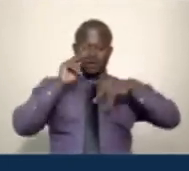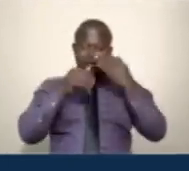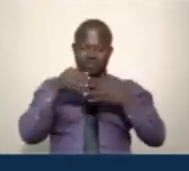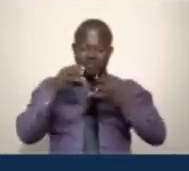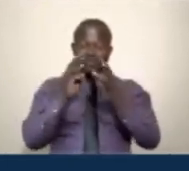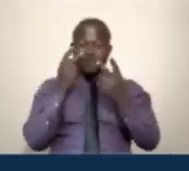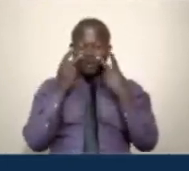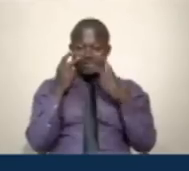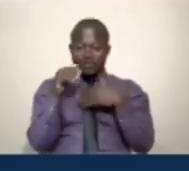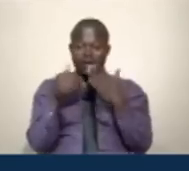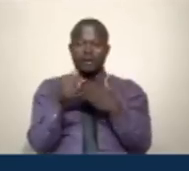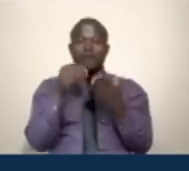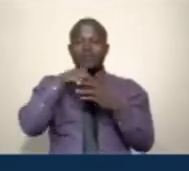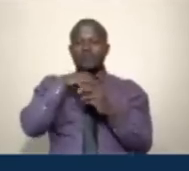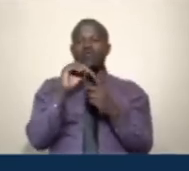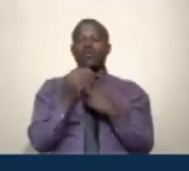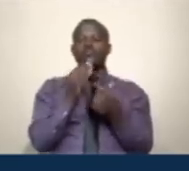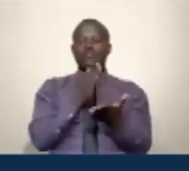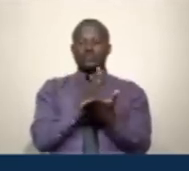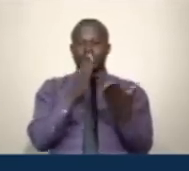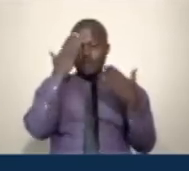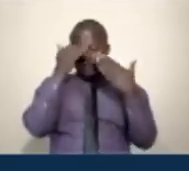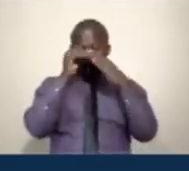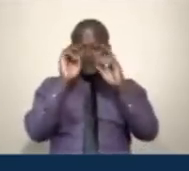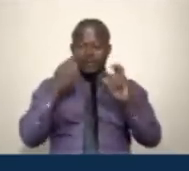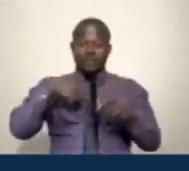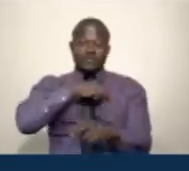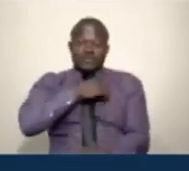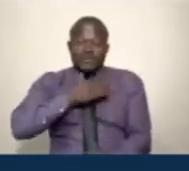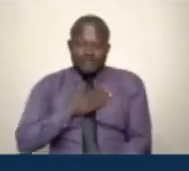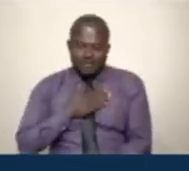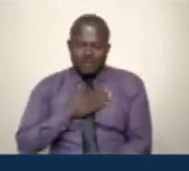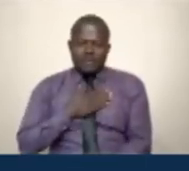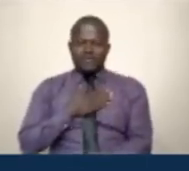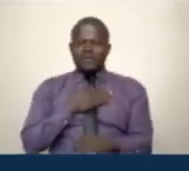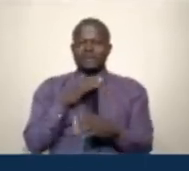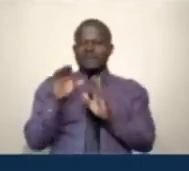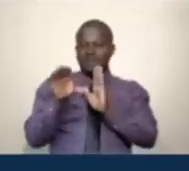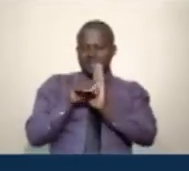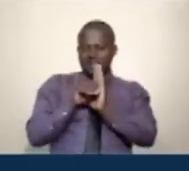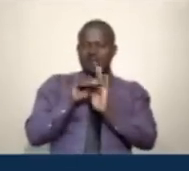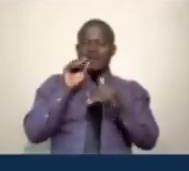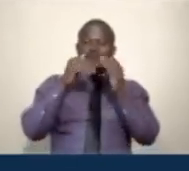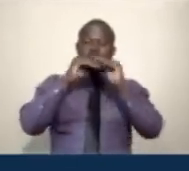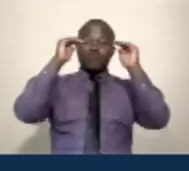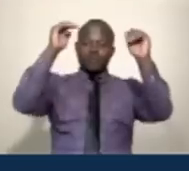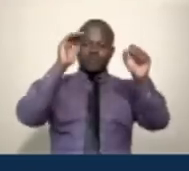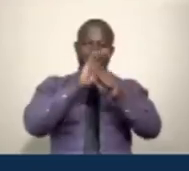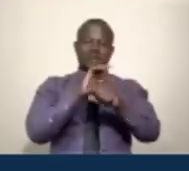kibona akabonamo wa muco n'ubundi. Kuko njye nirefera ku bantu bakuze cyane, ariko